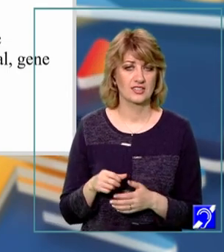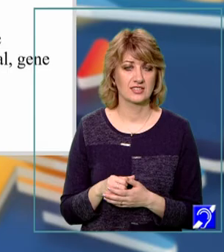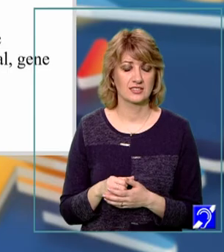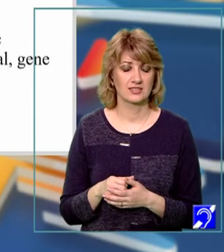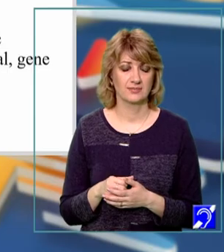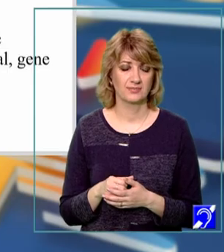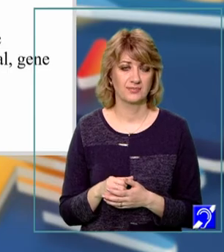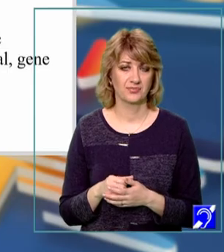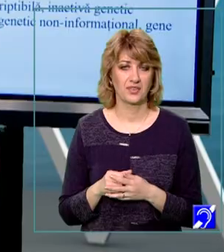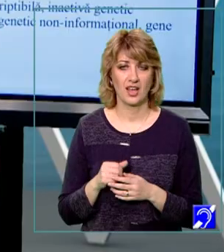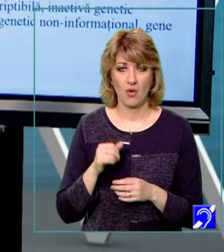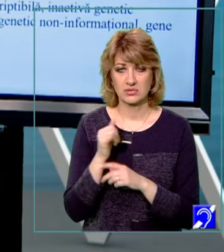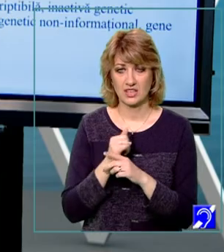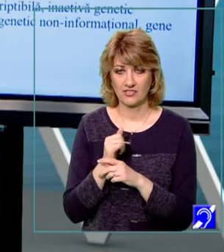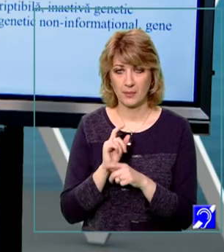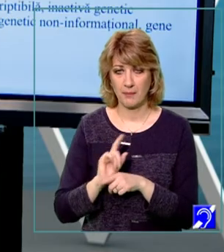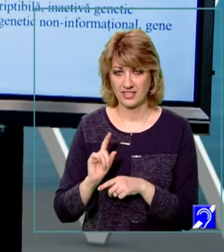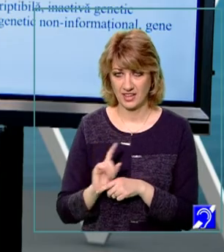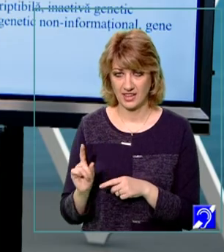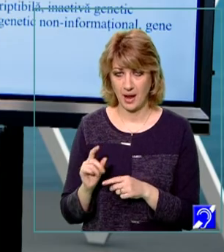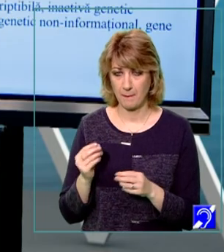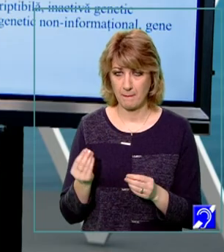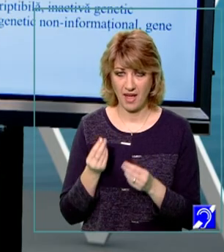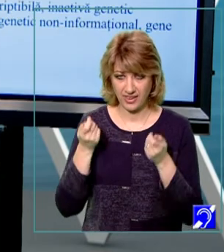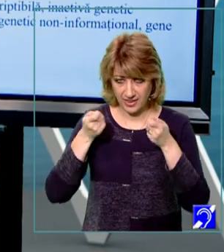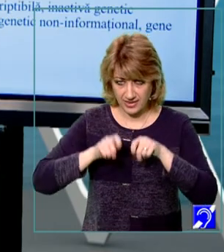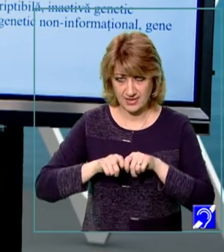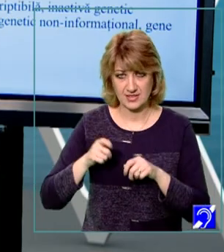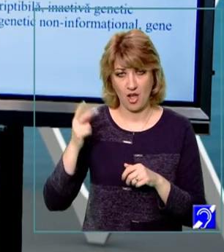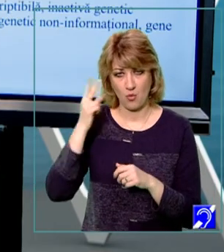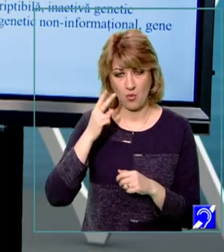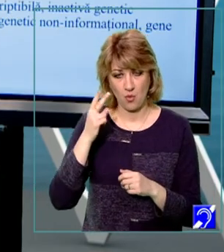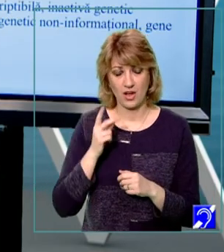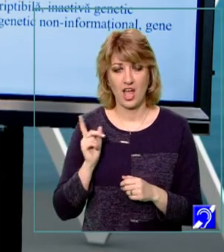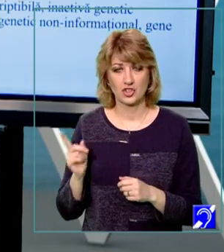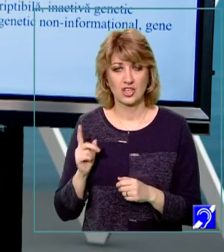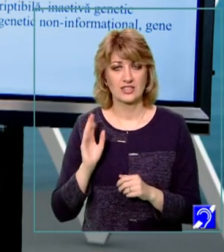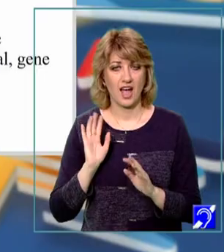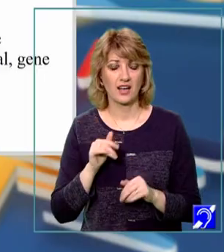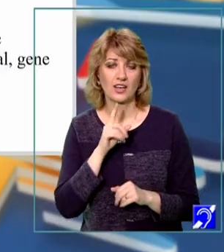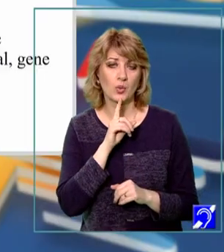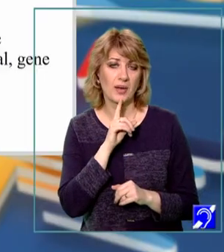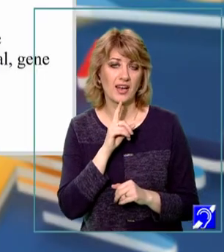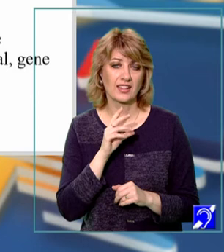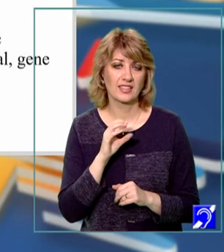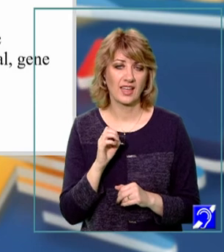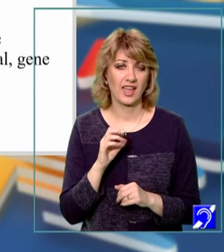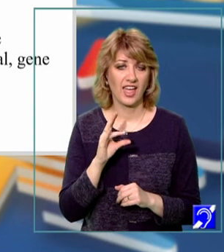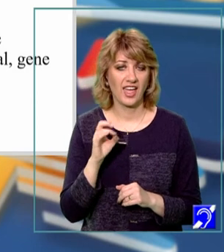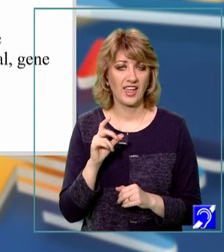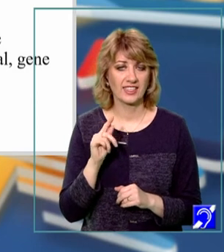și material, iată, mai închis la culoare. Acesta poartă denumirea de